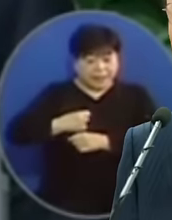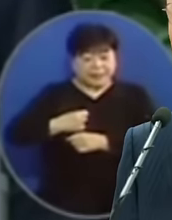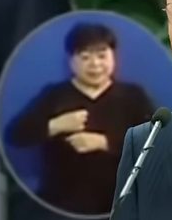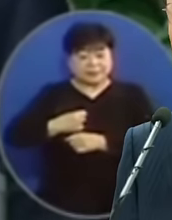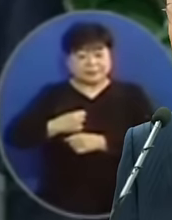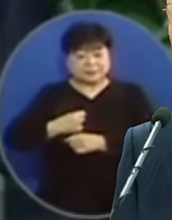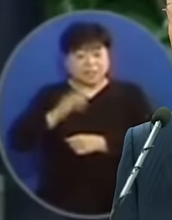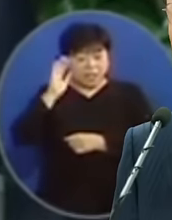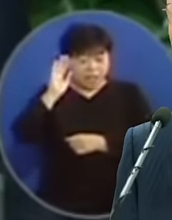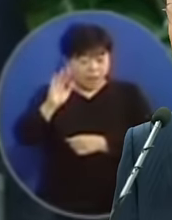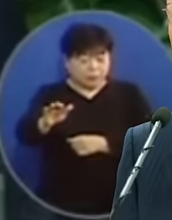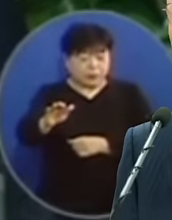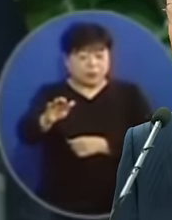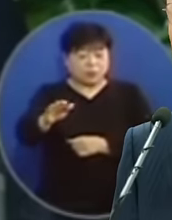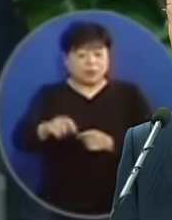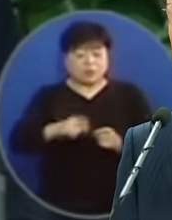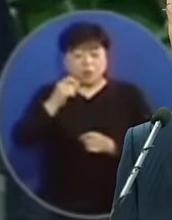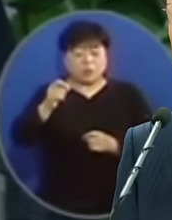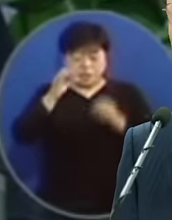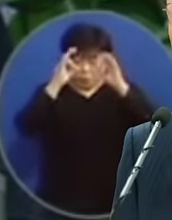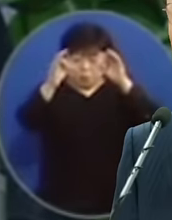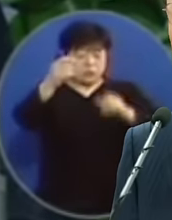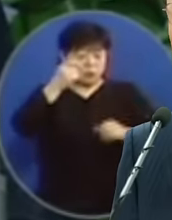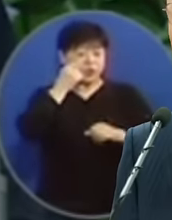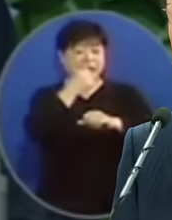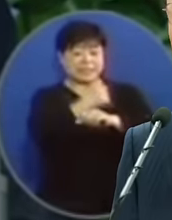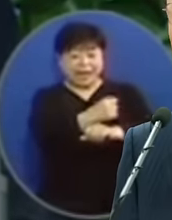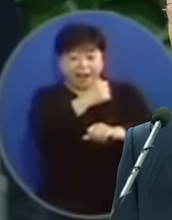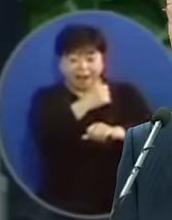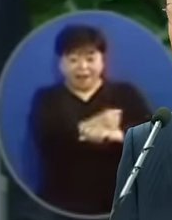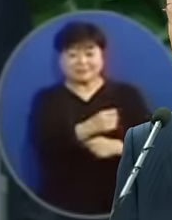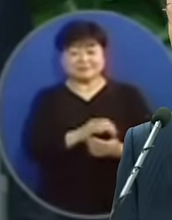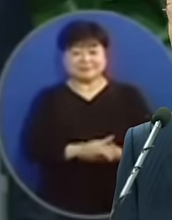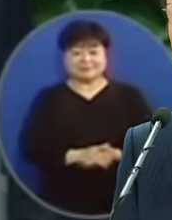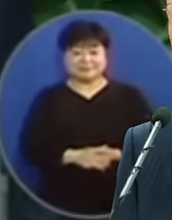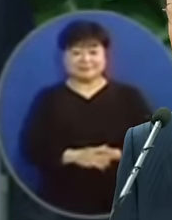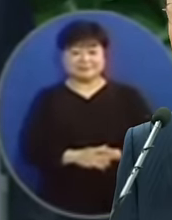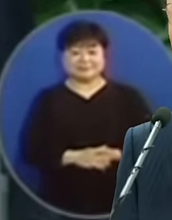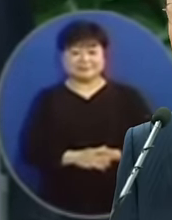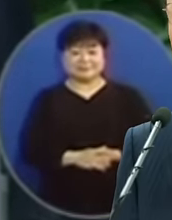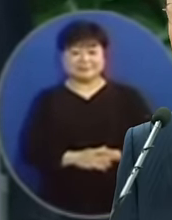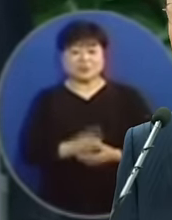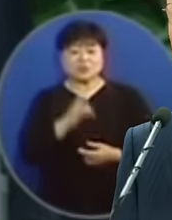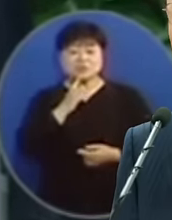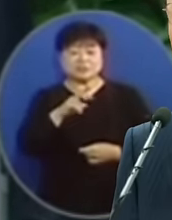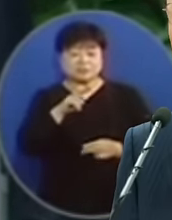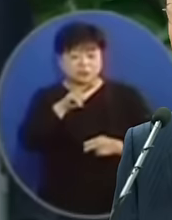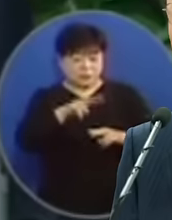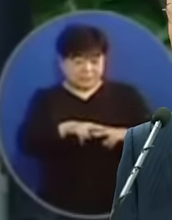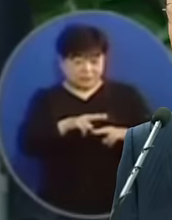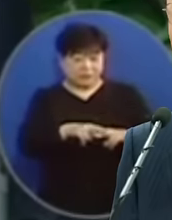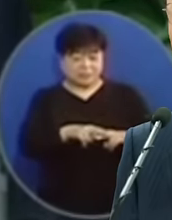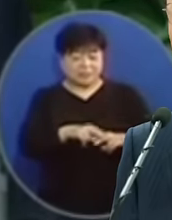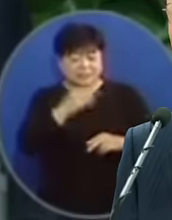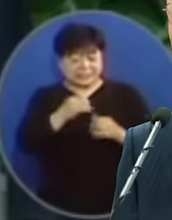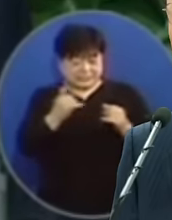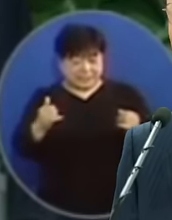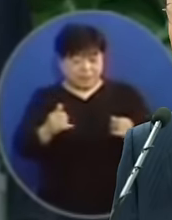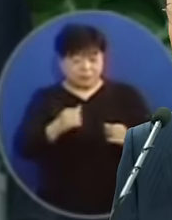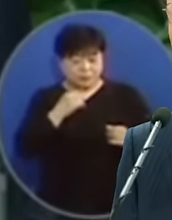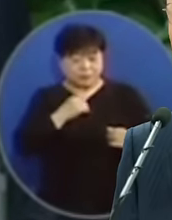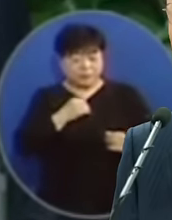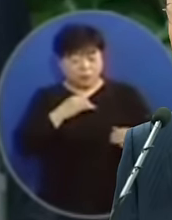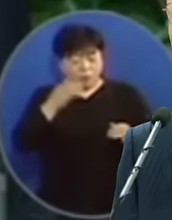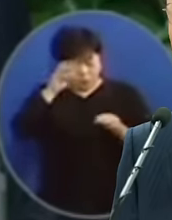애굽 군대는 영원히 다시 보지 못하리라. 그러므로 오직 그 자리에서 이스라엘 백성의